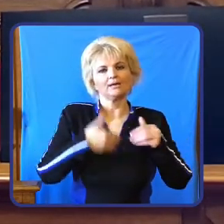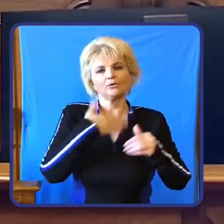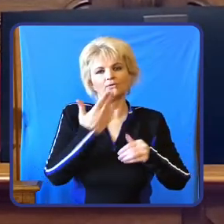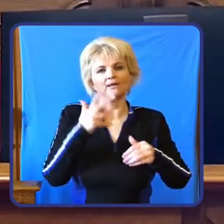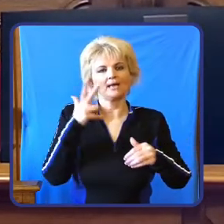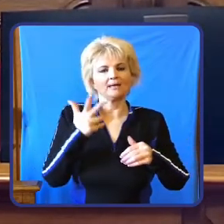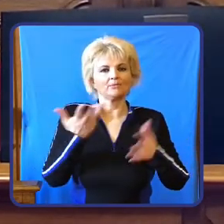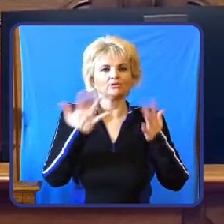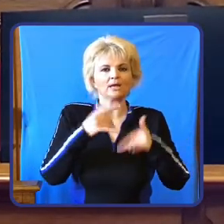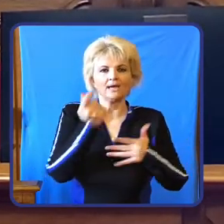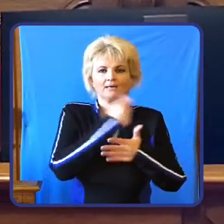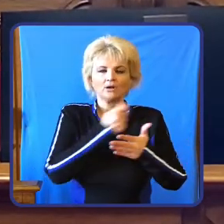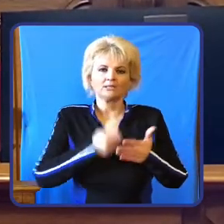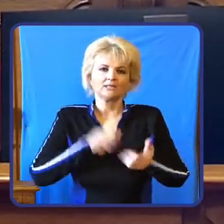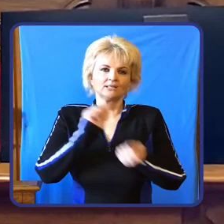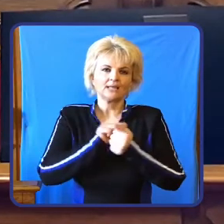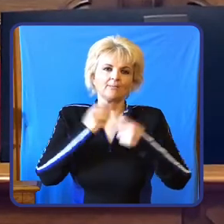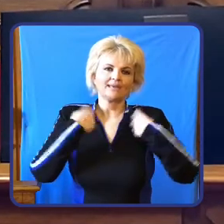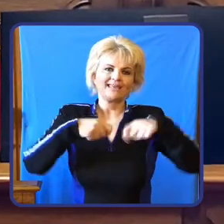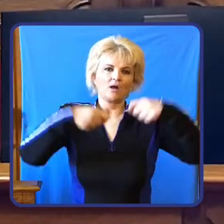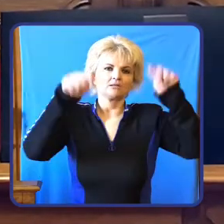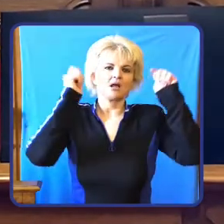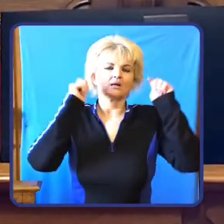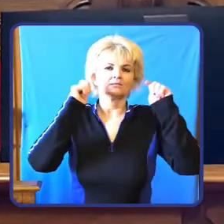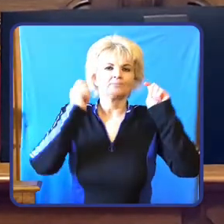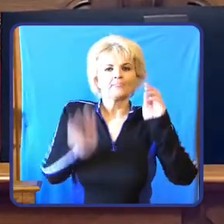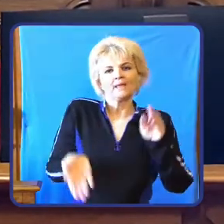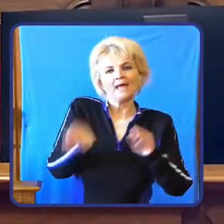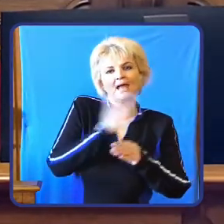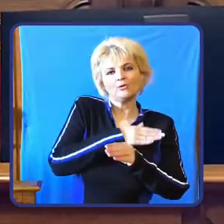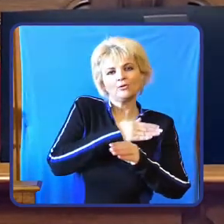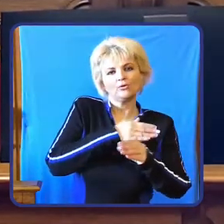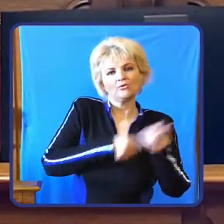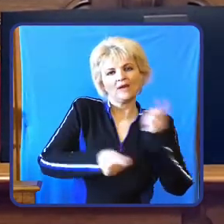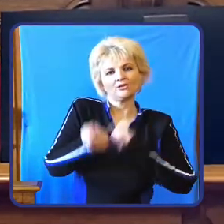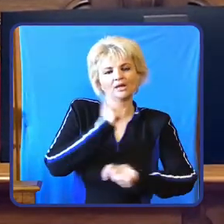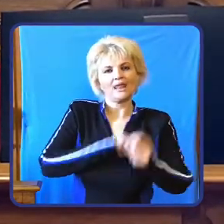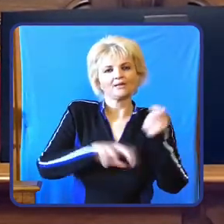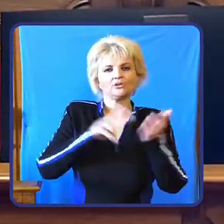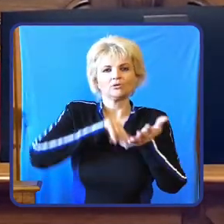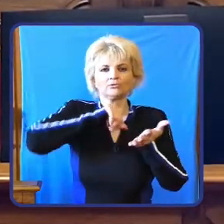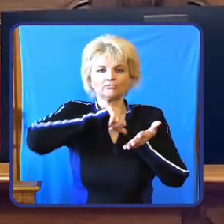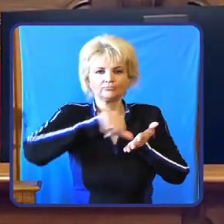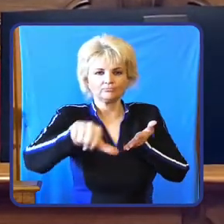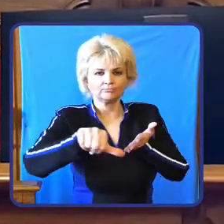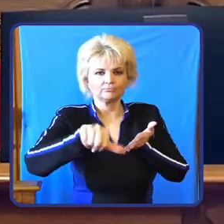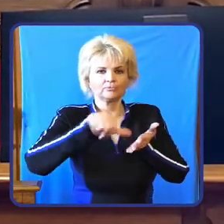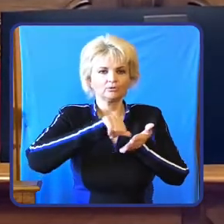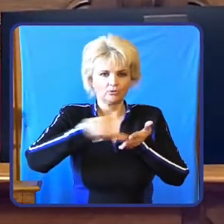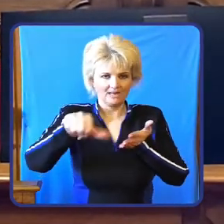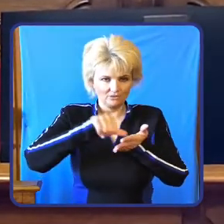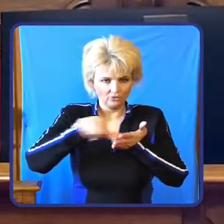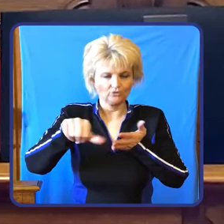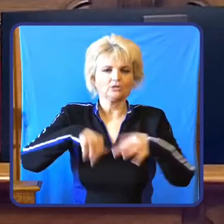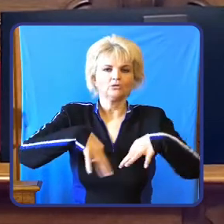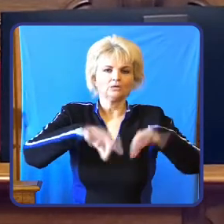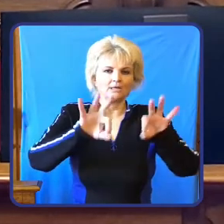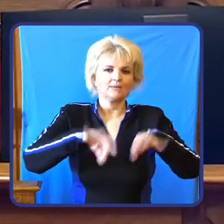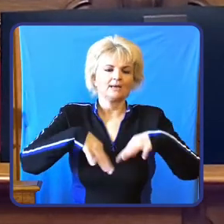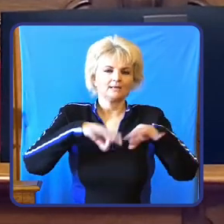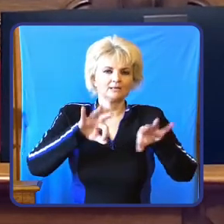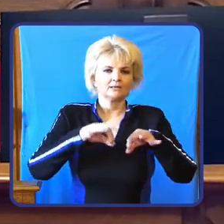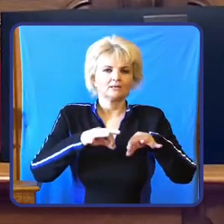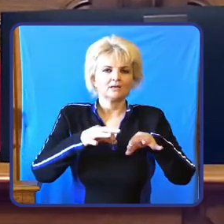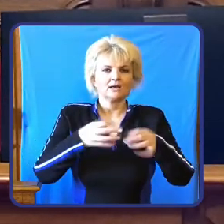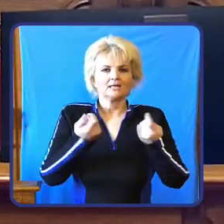10.723/53-as helyrajzi szám alatti ingatlanon fennálló elővásárlási jog törlésre kerüljön, vagy törlése ügyében tárgyú